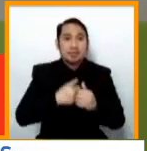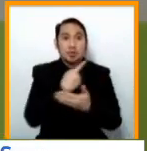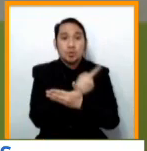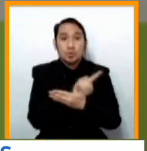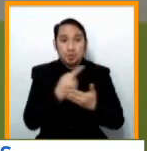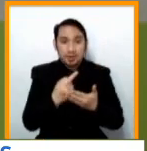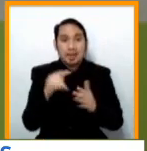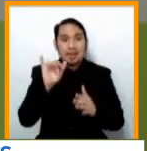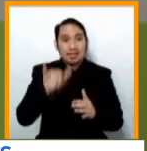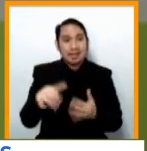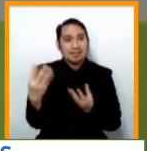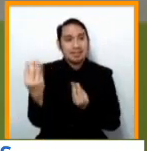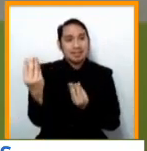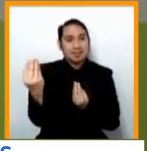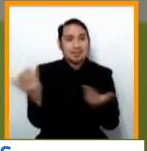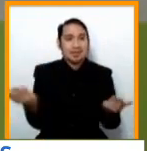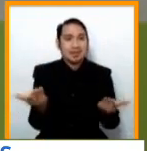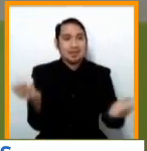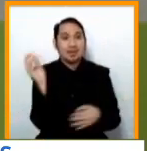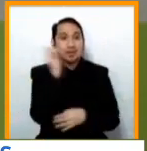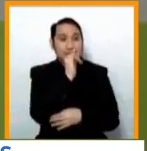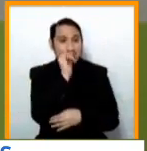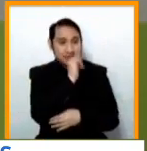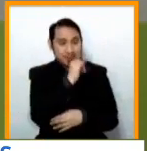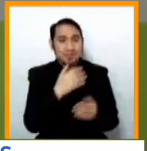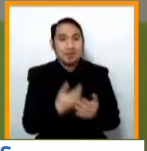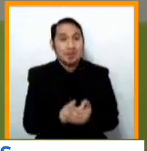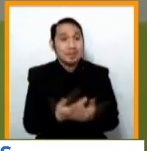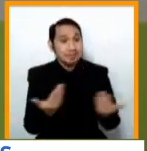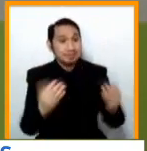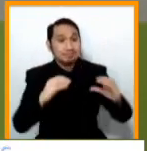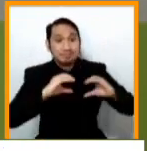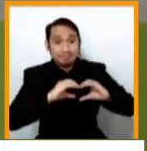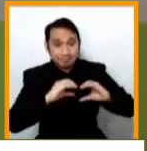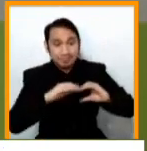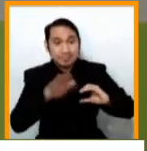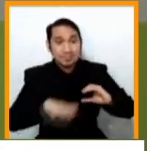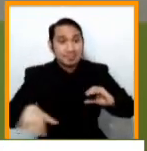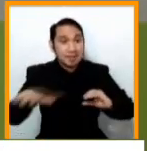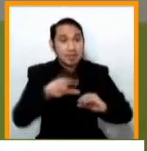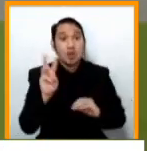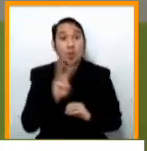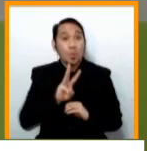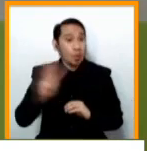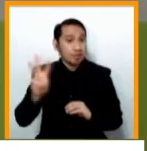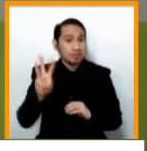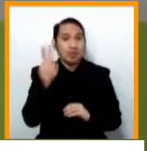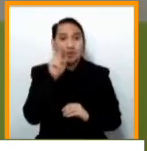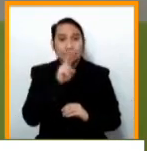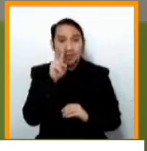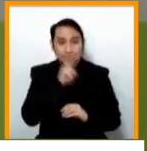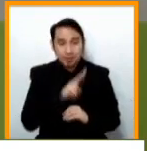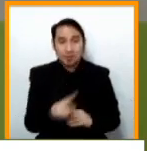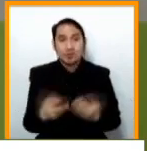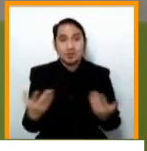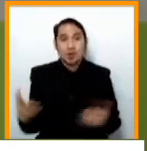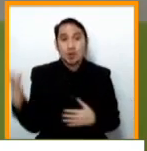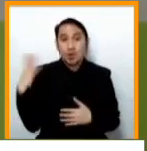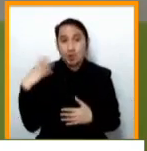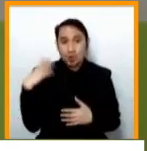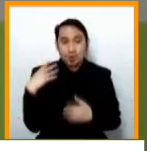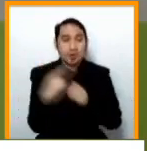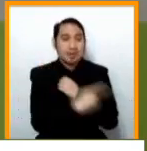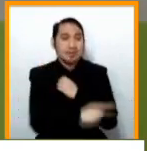latest mula sa Iloilo City. Samantala sa mga kapuso natin sa Western Visayas, abangan ang GMA Regional TV Early